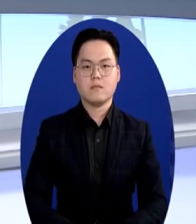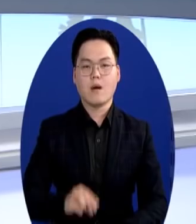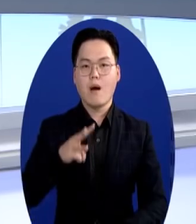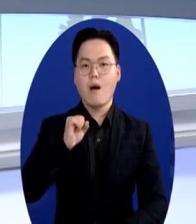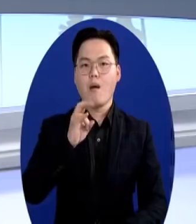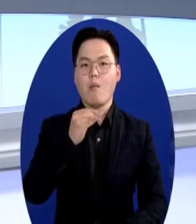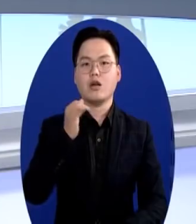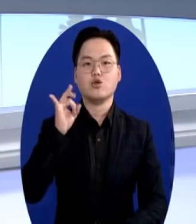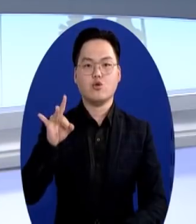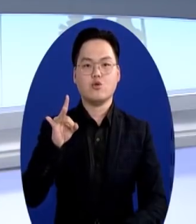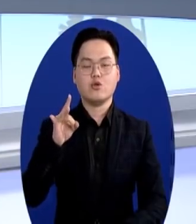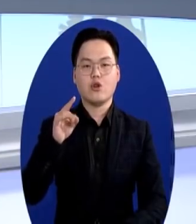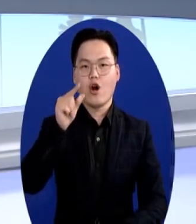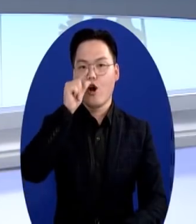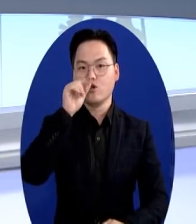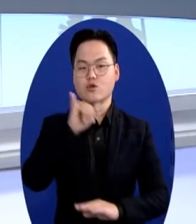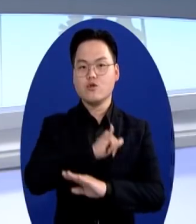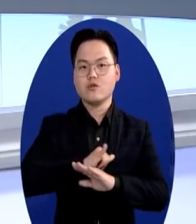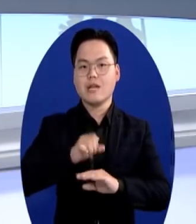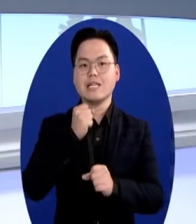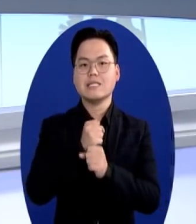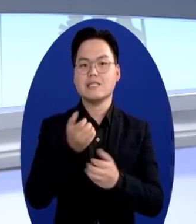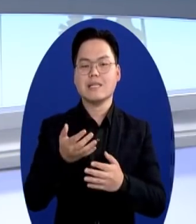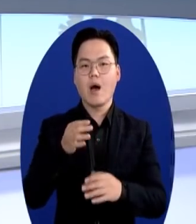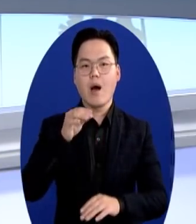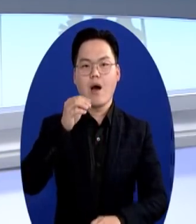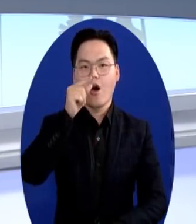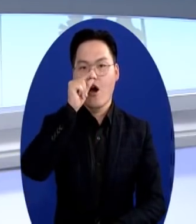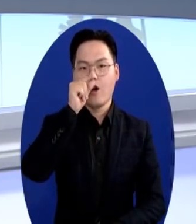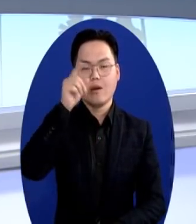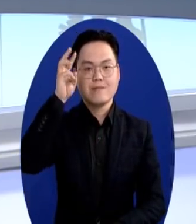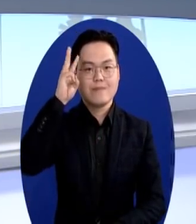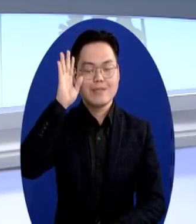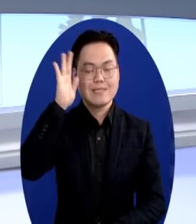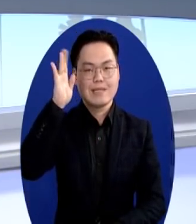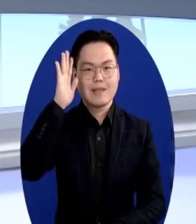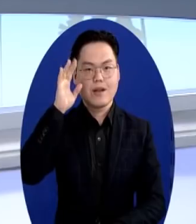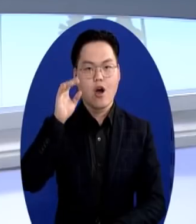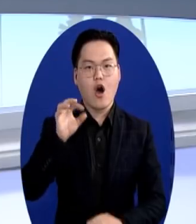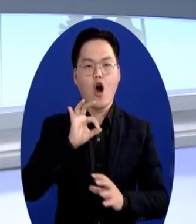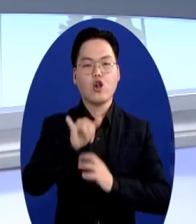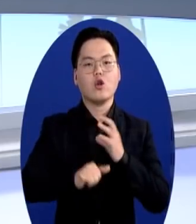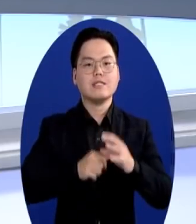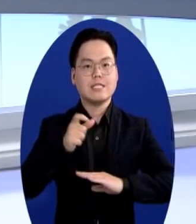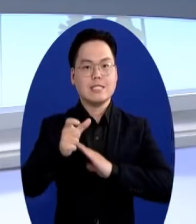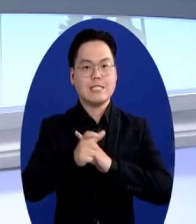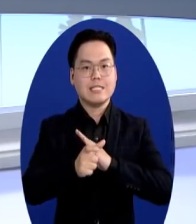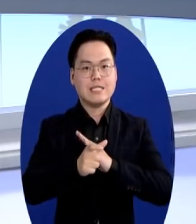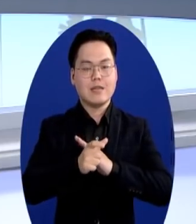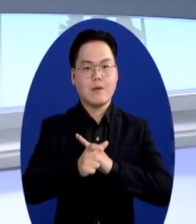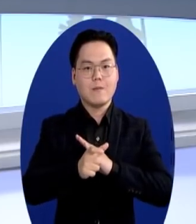Манжуур хийсэн зөвлөлтийн цэргийн ажиллагаа буюу түүхчдийн нэрлэлтгээр Манжуурын стратегийн давшилтын ажиллагааны тухай олон улсын эрдэм шинжилгээний хурал өнөөдөр